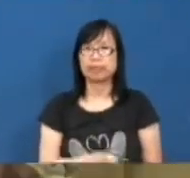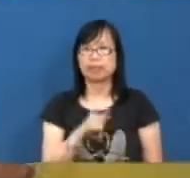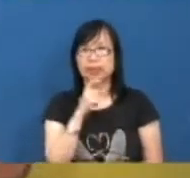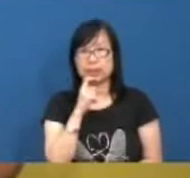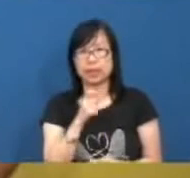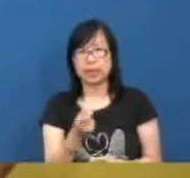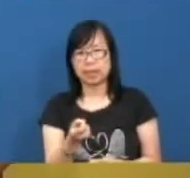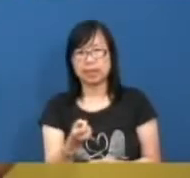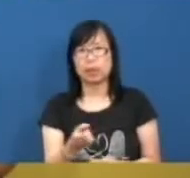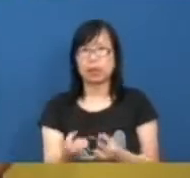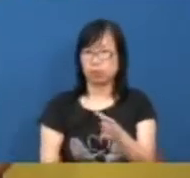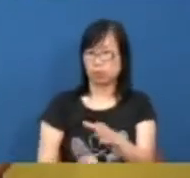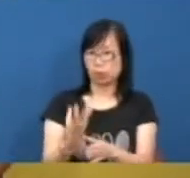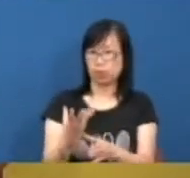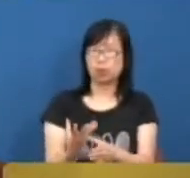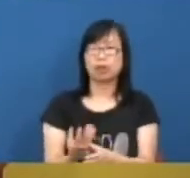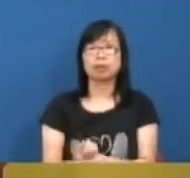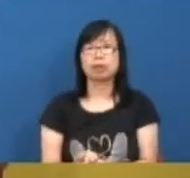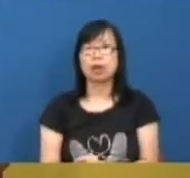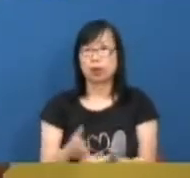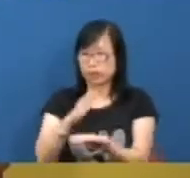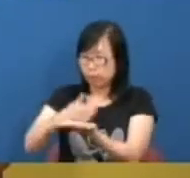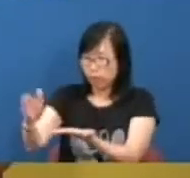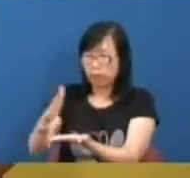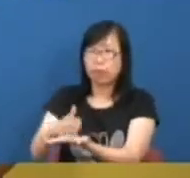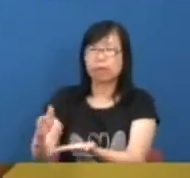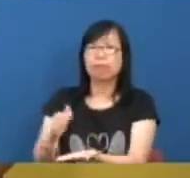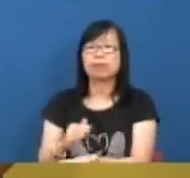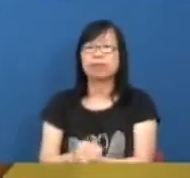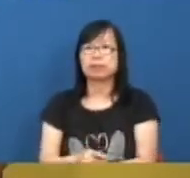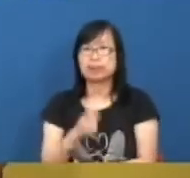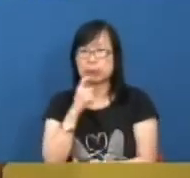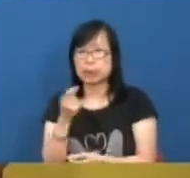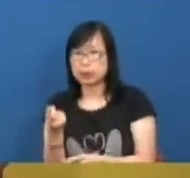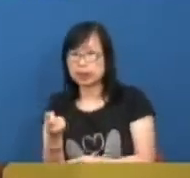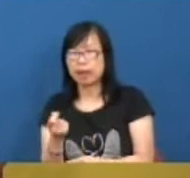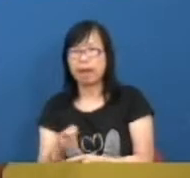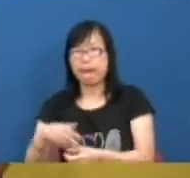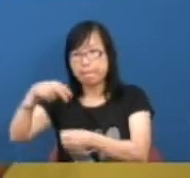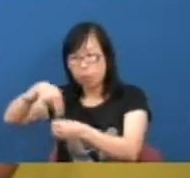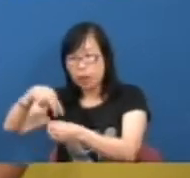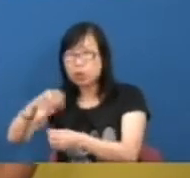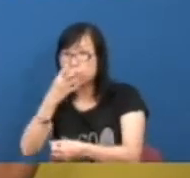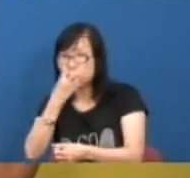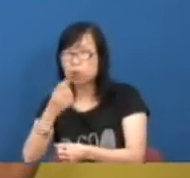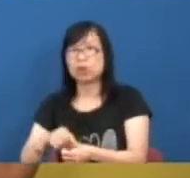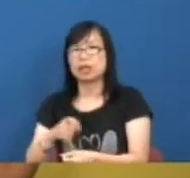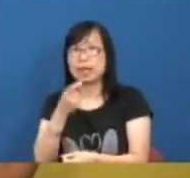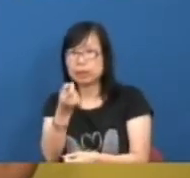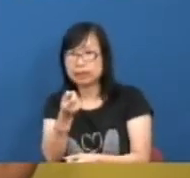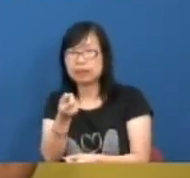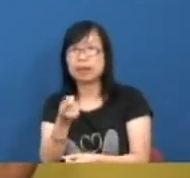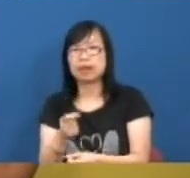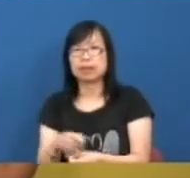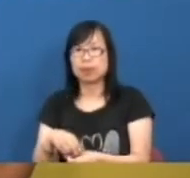咧。就蔬菜咧，咁佢咧就分咗類嘅，咁有啲咧就係愛嚟餵豬，有啲又餵